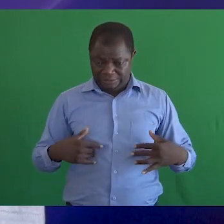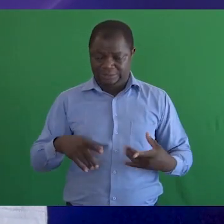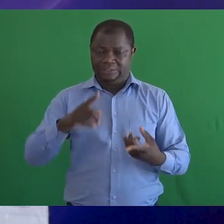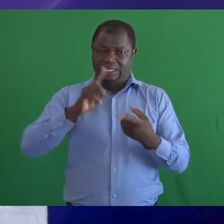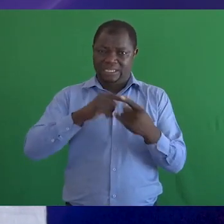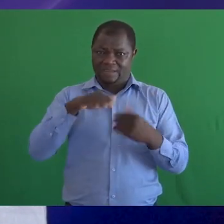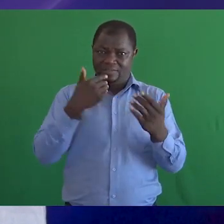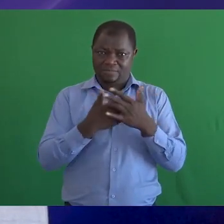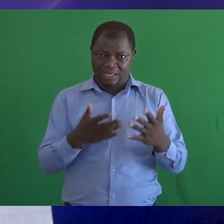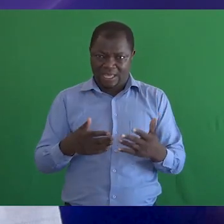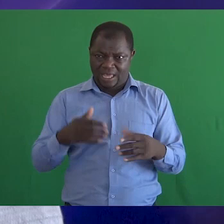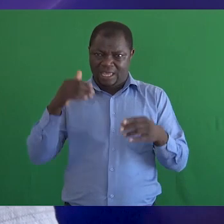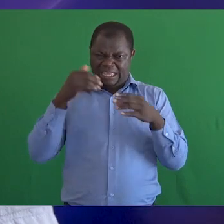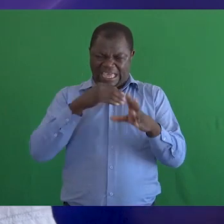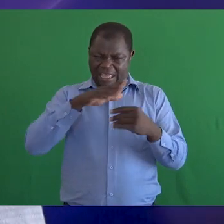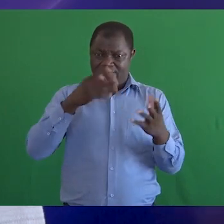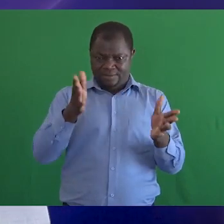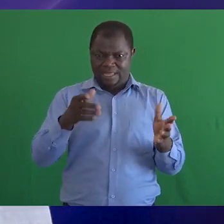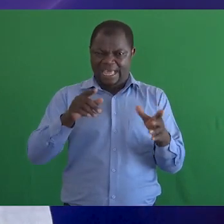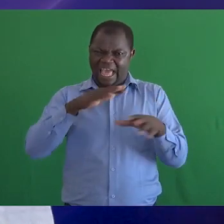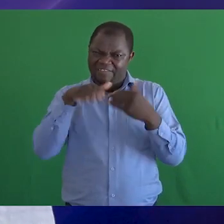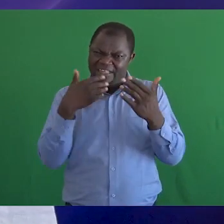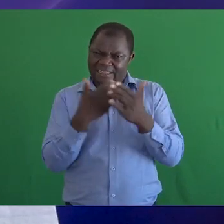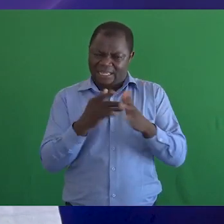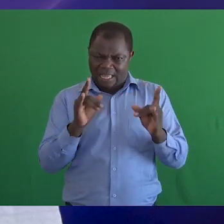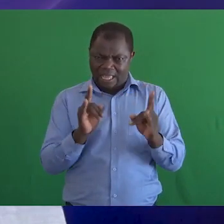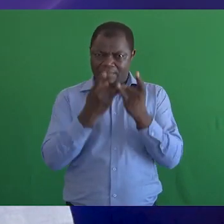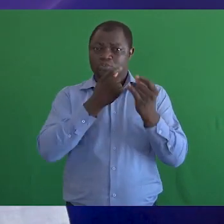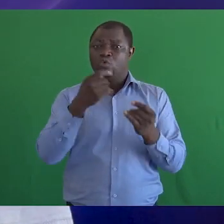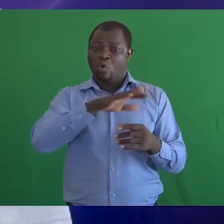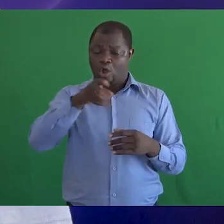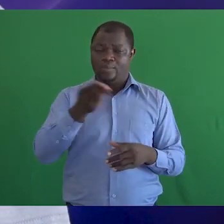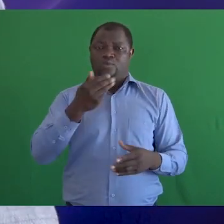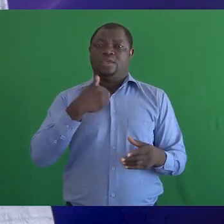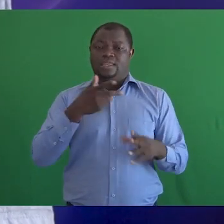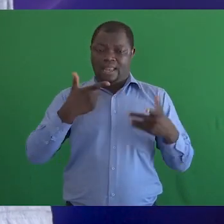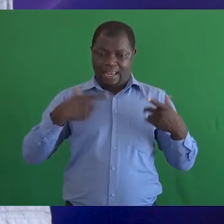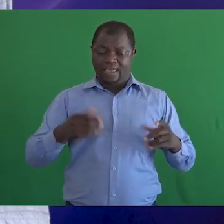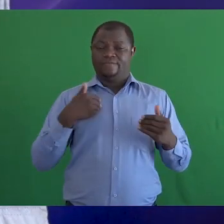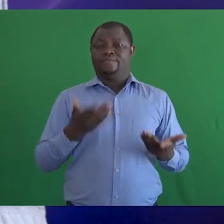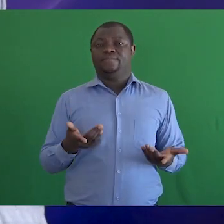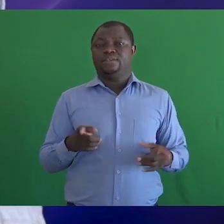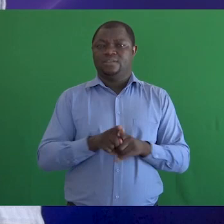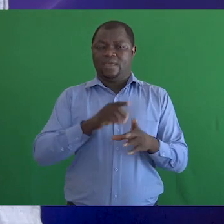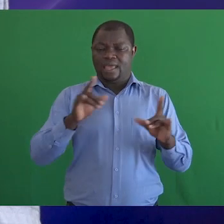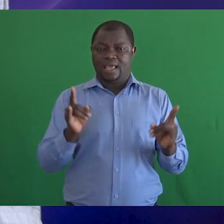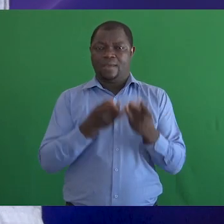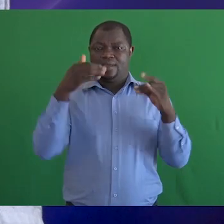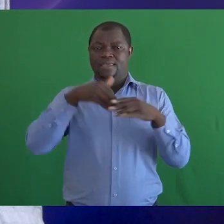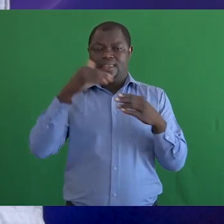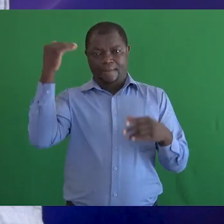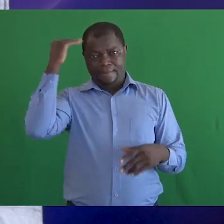panyama. Zvinonyanya kutibata bata isusu magaredi, inyaya dzinoitika papfungwa